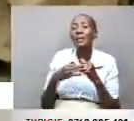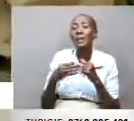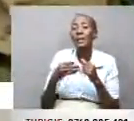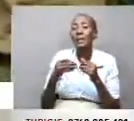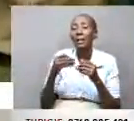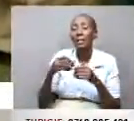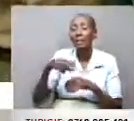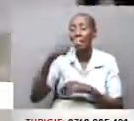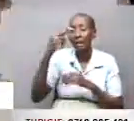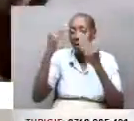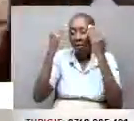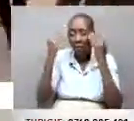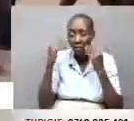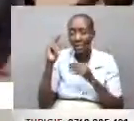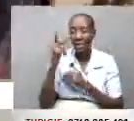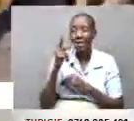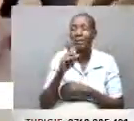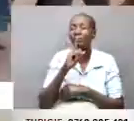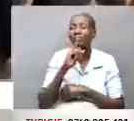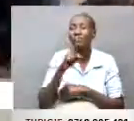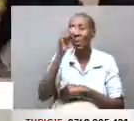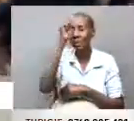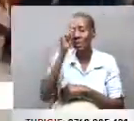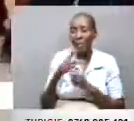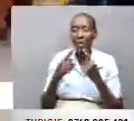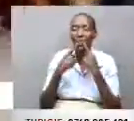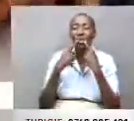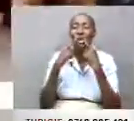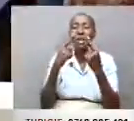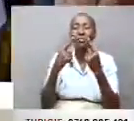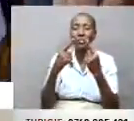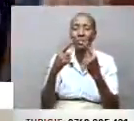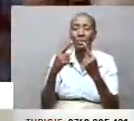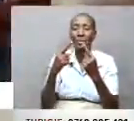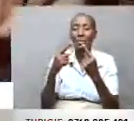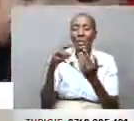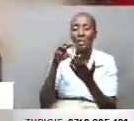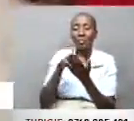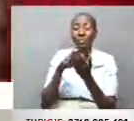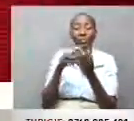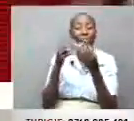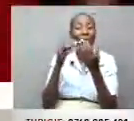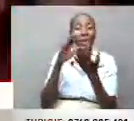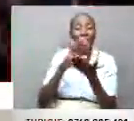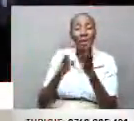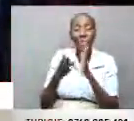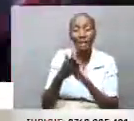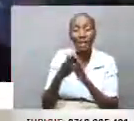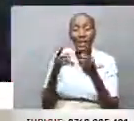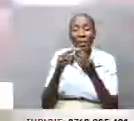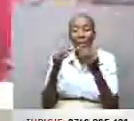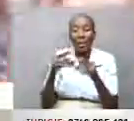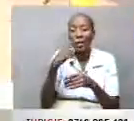iliamuru spika wa kaunti ya Wajia kutangaza kiti cha wadi ya Batalu wazi, jambo ambalo wakazi wa Batalu wanadai